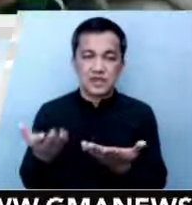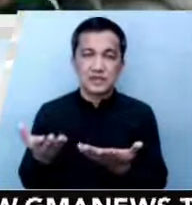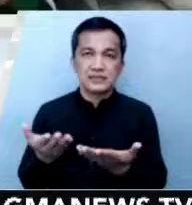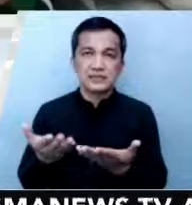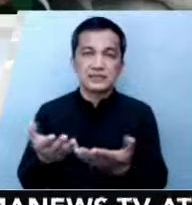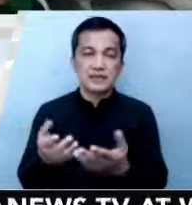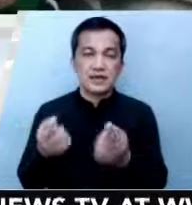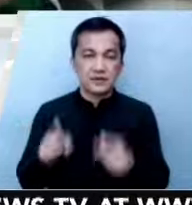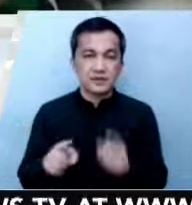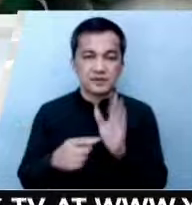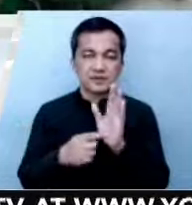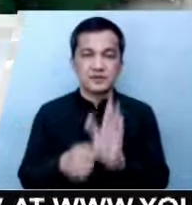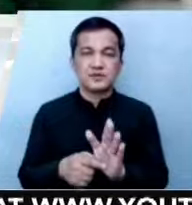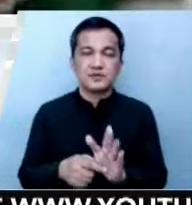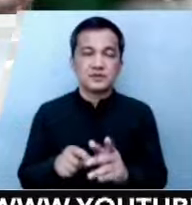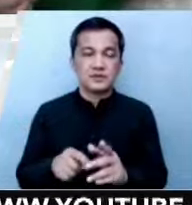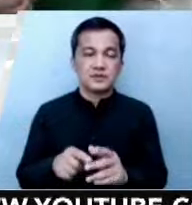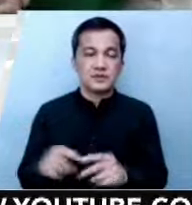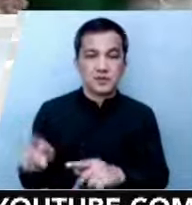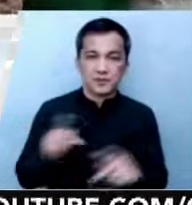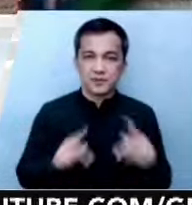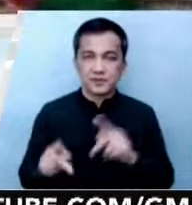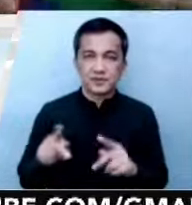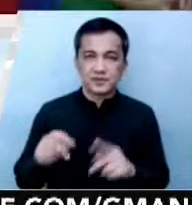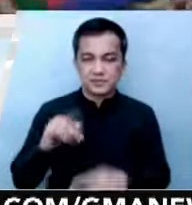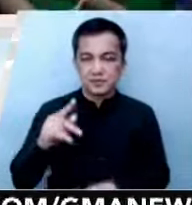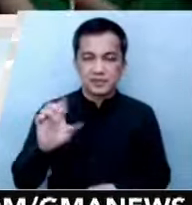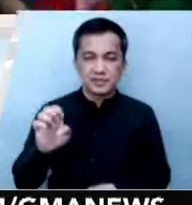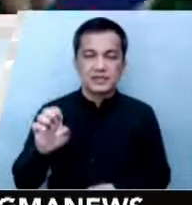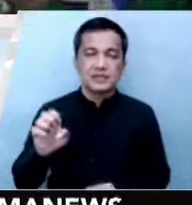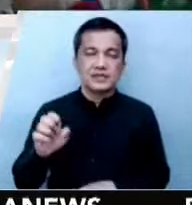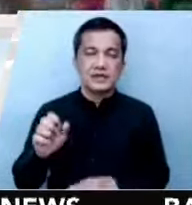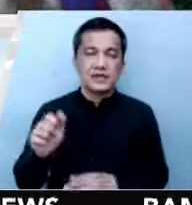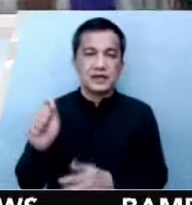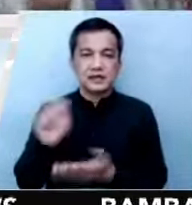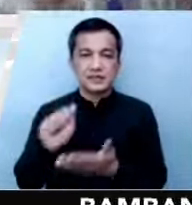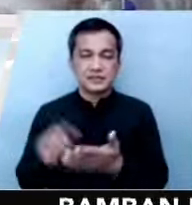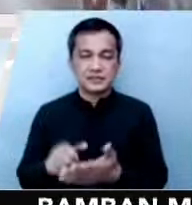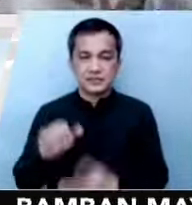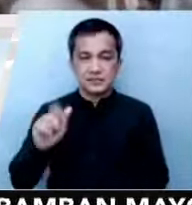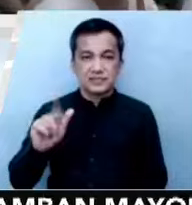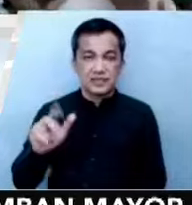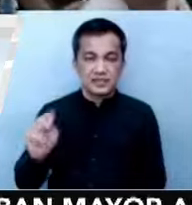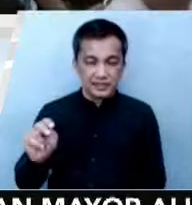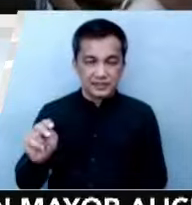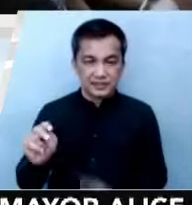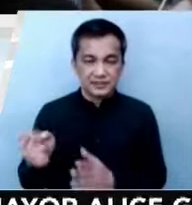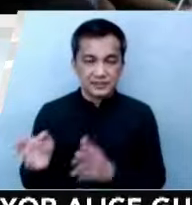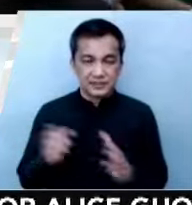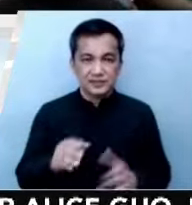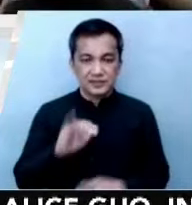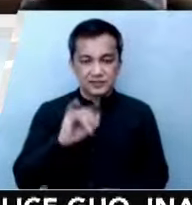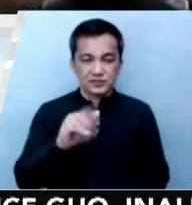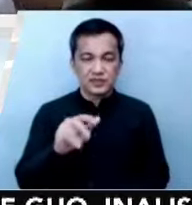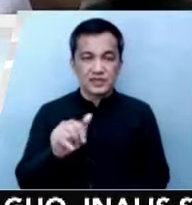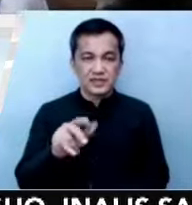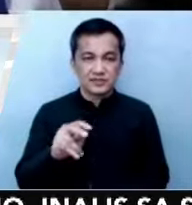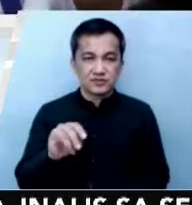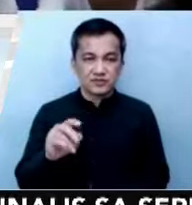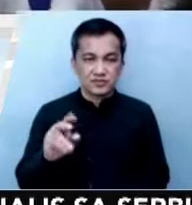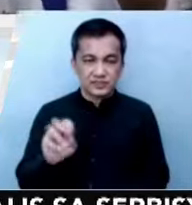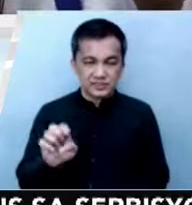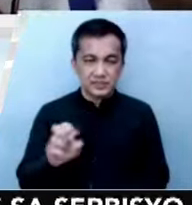sa performances ng Sparkle Stars na sina Alden Richards, Julian San Jose, Raver